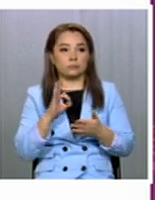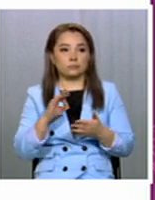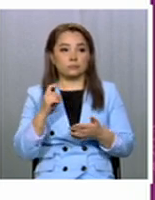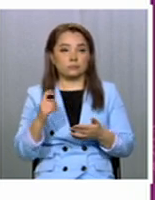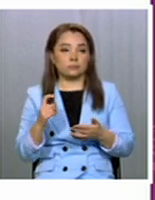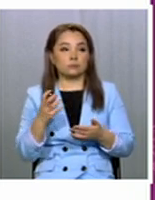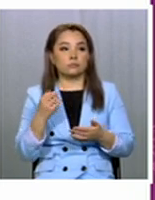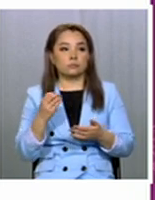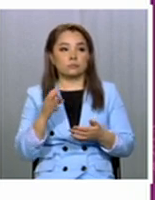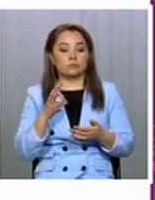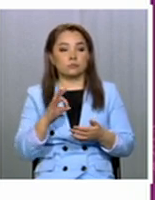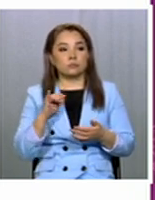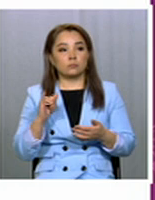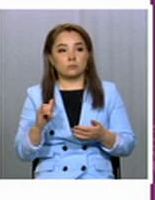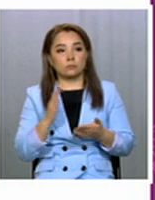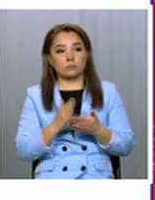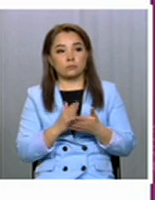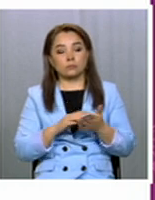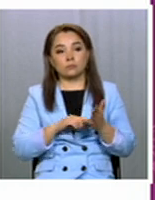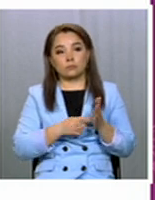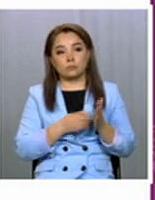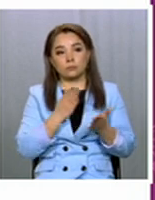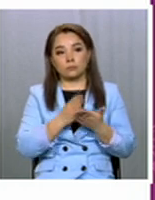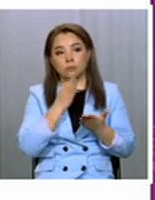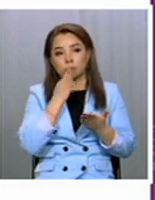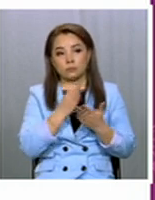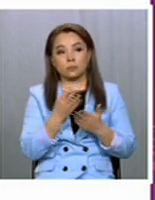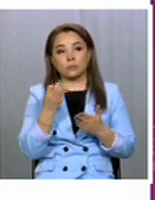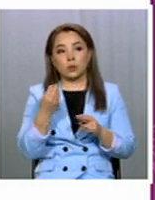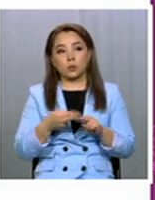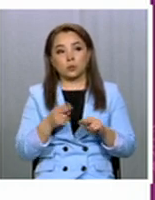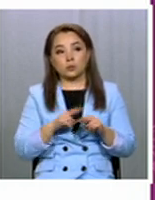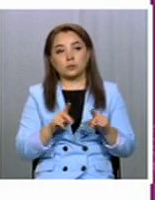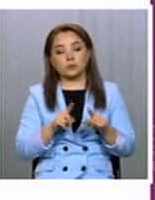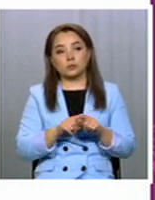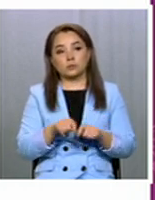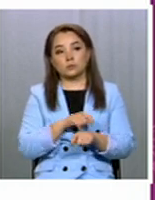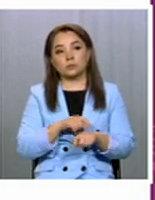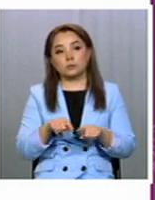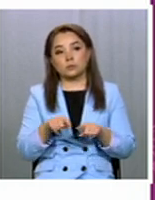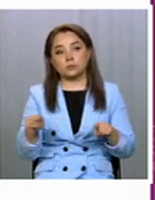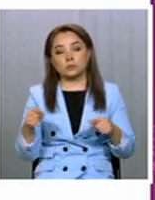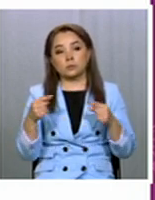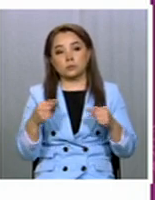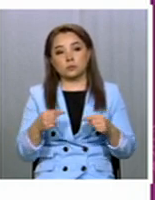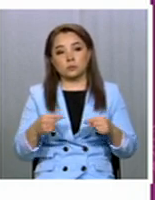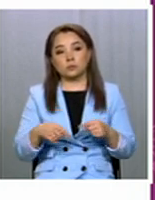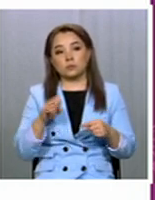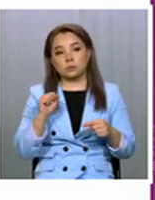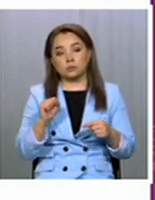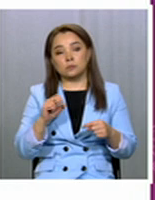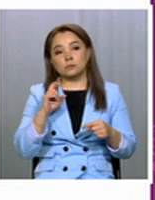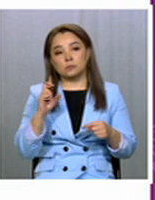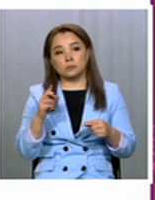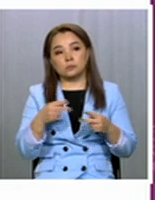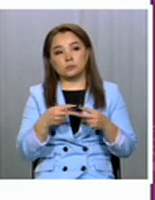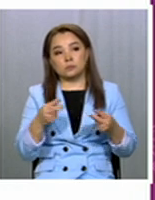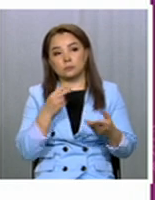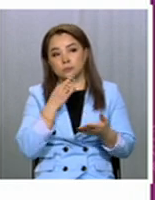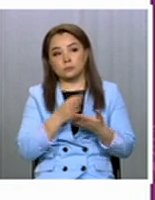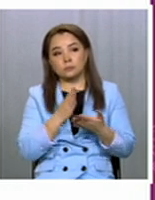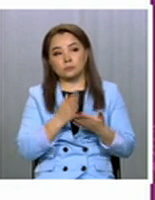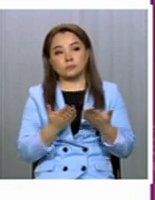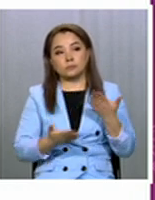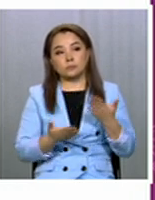OY көстерінде жатыр. Және олардың ұзындықтары сәйкесінше А-ға және Б-ға тең. Егер